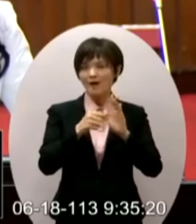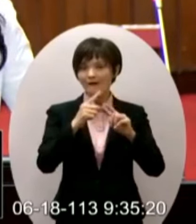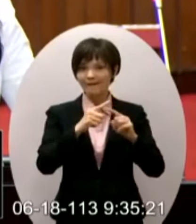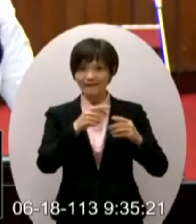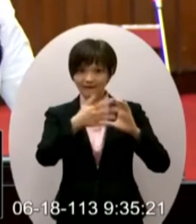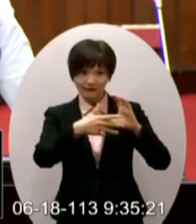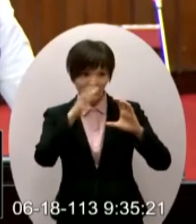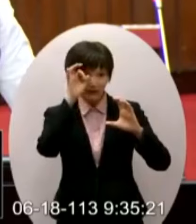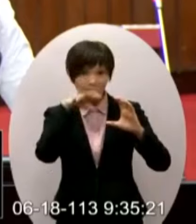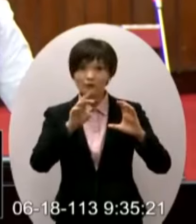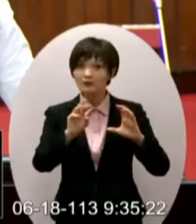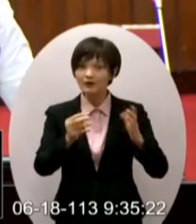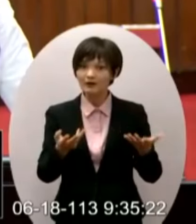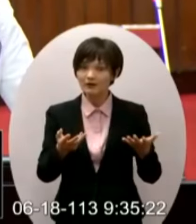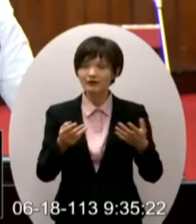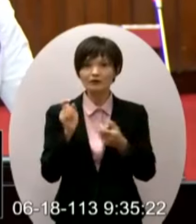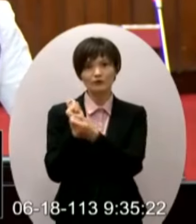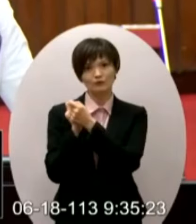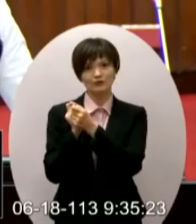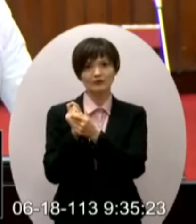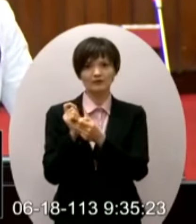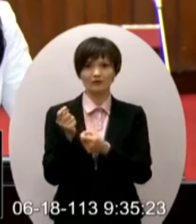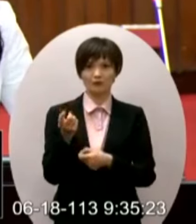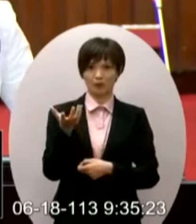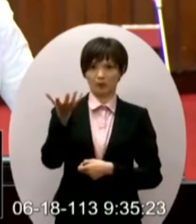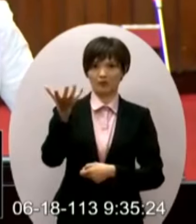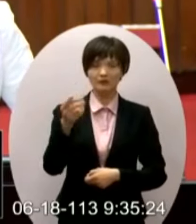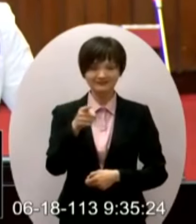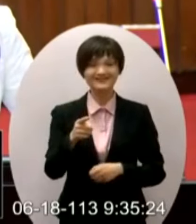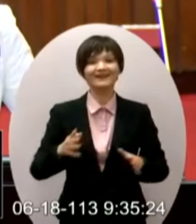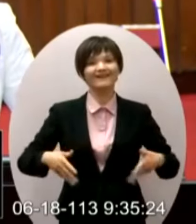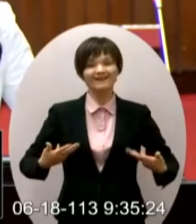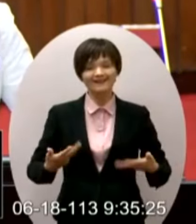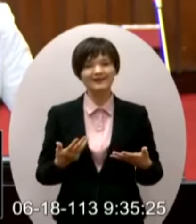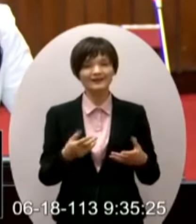为最近网红题目很夯啊，你可以轻松回答，因